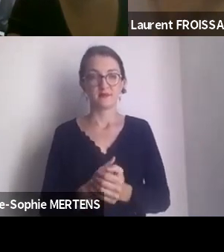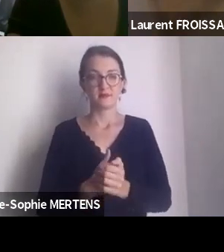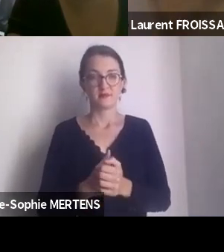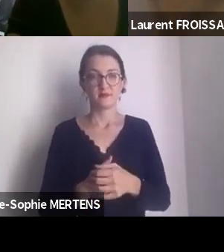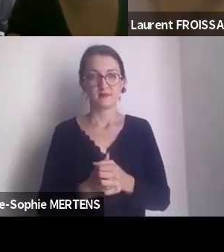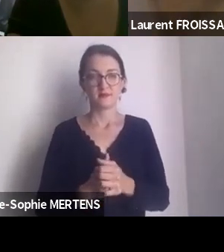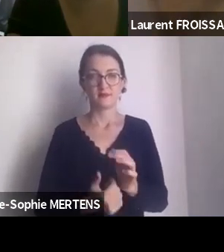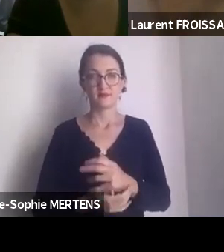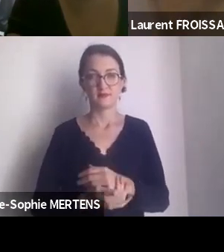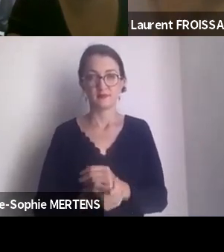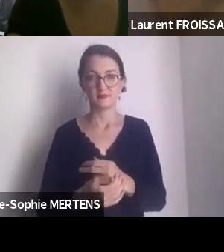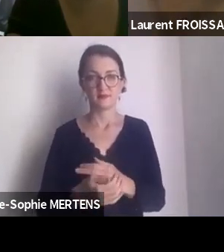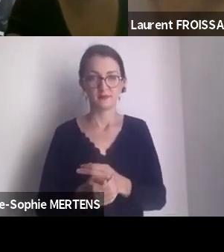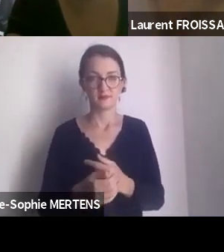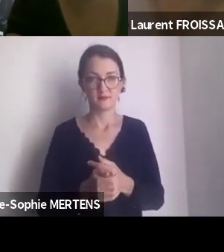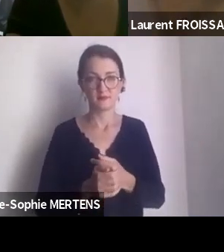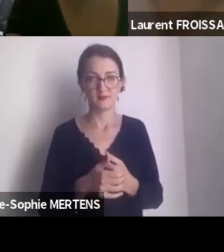demande peut-être un petit temps de réflexion.